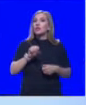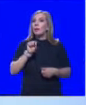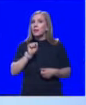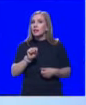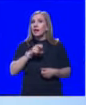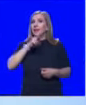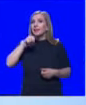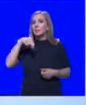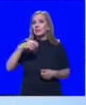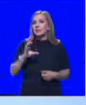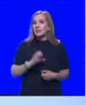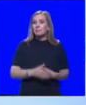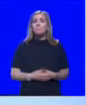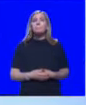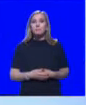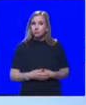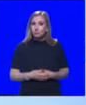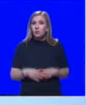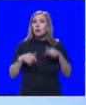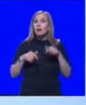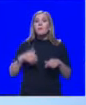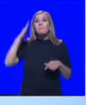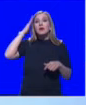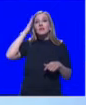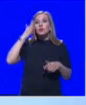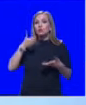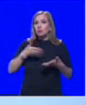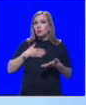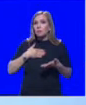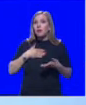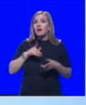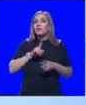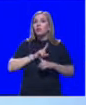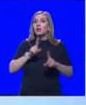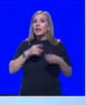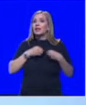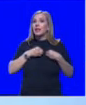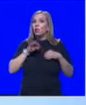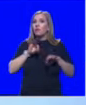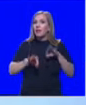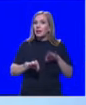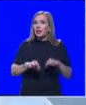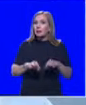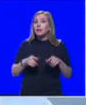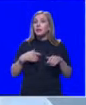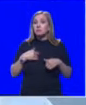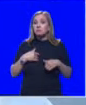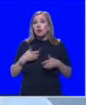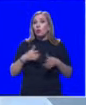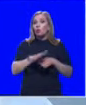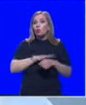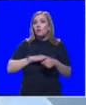Правителството е подложено, ще бъде подложено в следващите дни на вот на недоверие. Мотивите са публични. Имат ли основание според вас